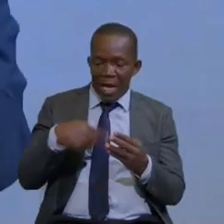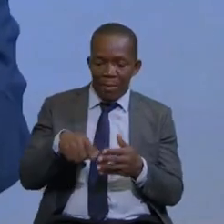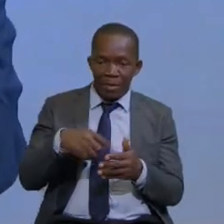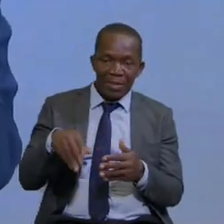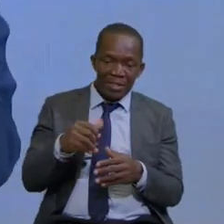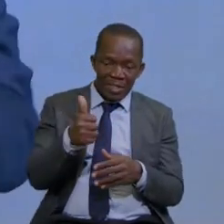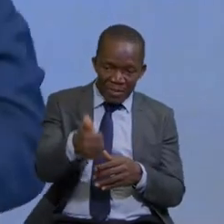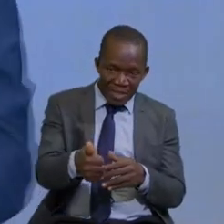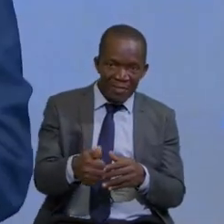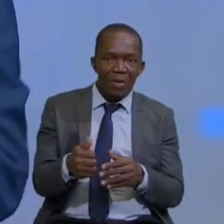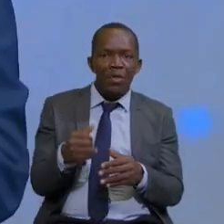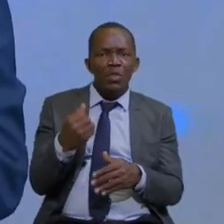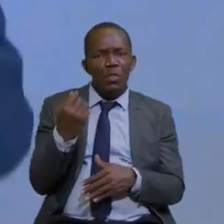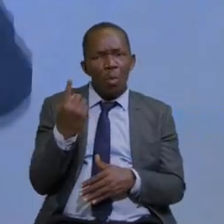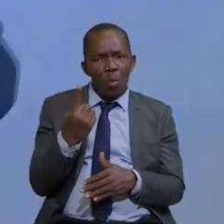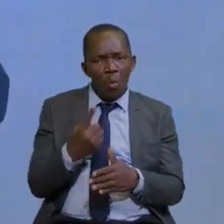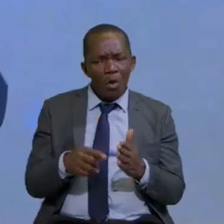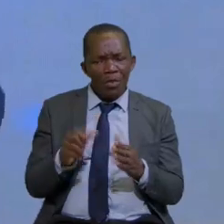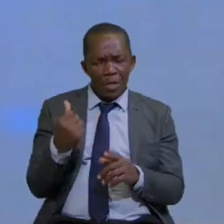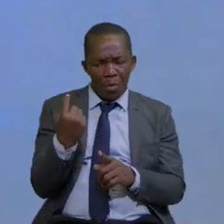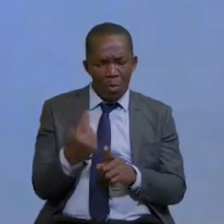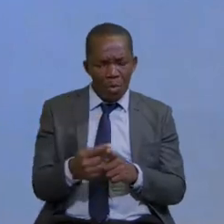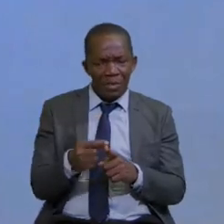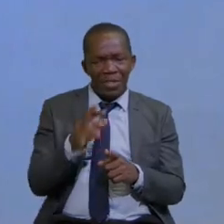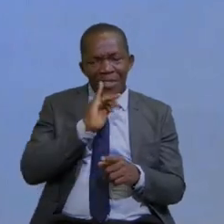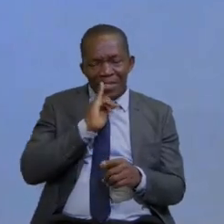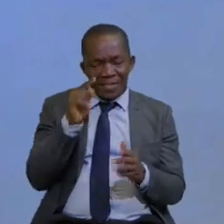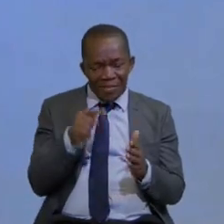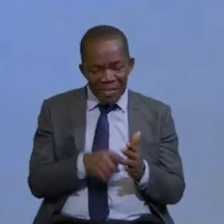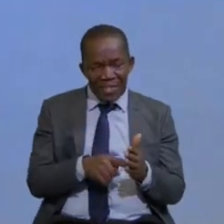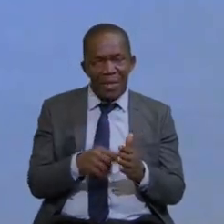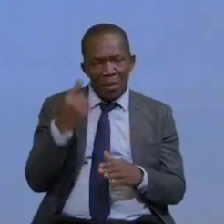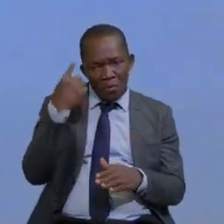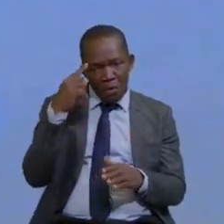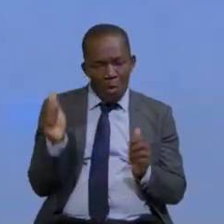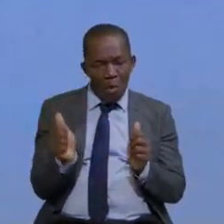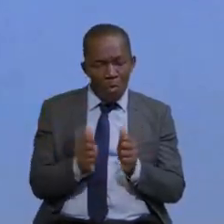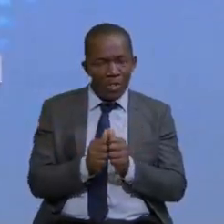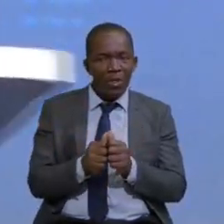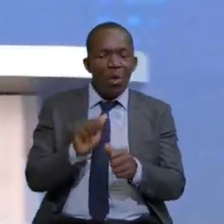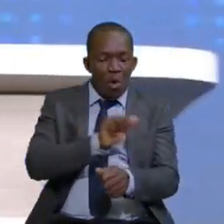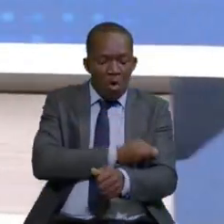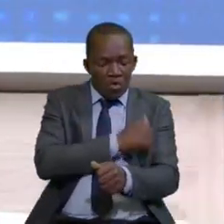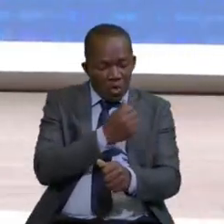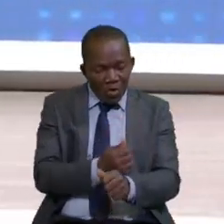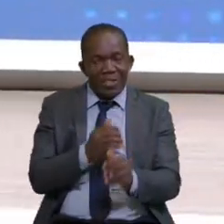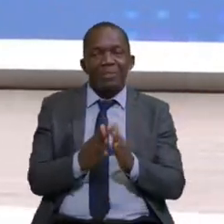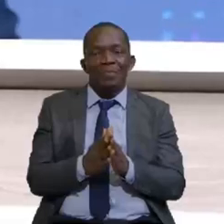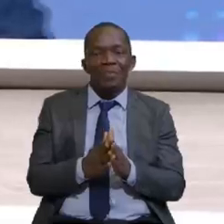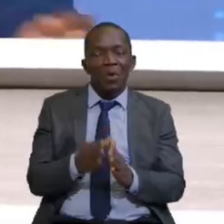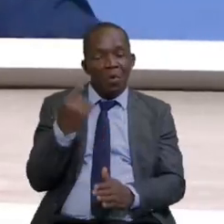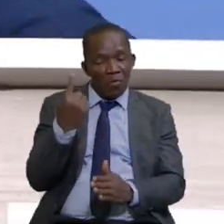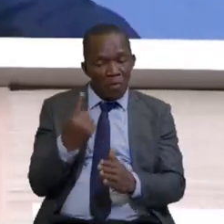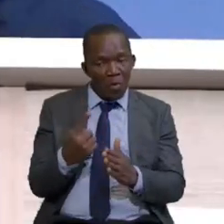Tous furent saisis de stupeur et ils se disaient les uns aux autres, quelle est cette parole? Il commande avec autorité. Quand il commande avec autorité, ça c'est le